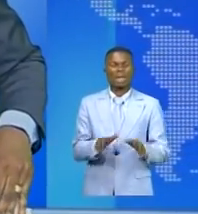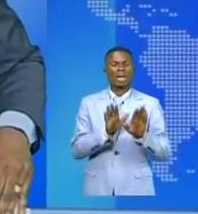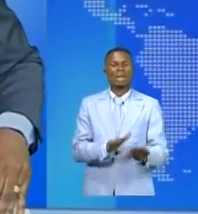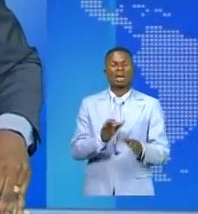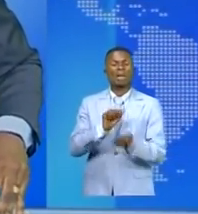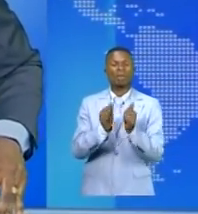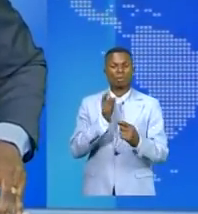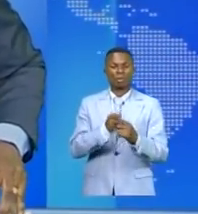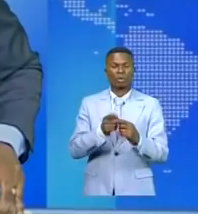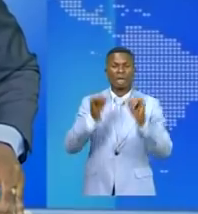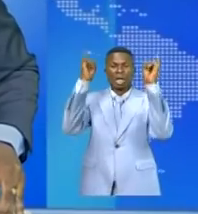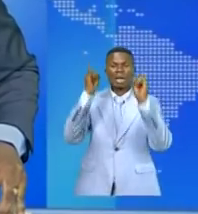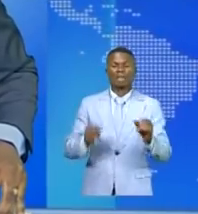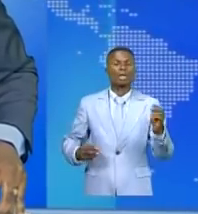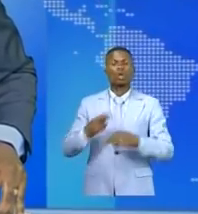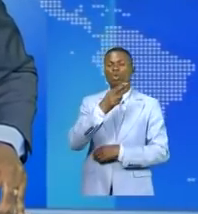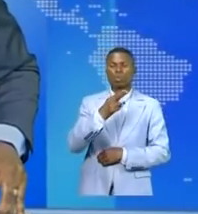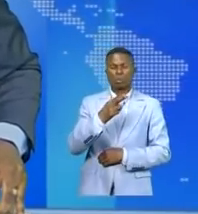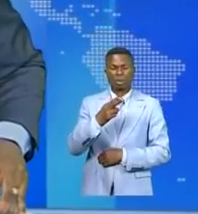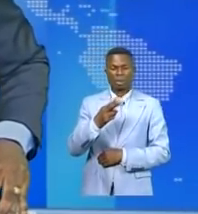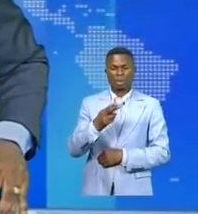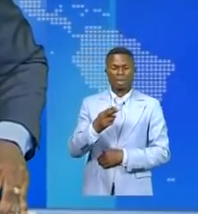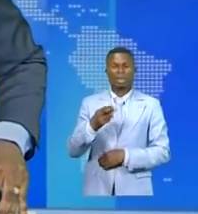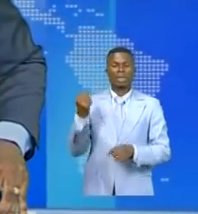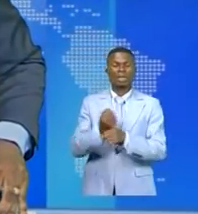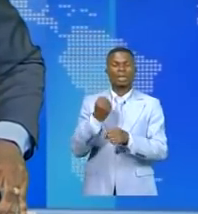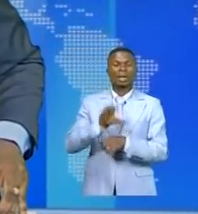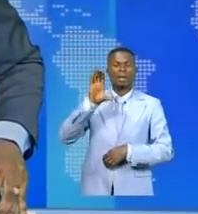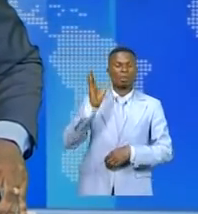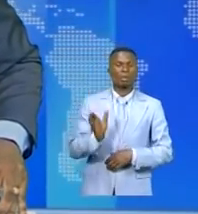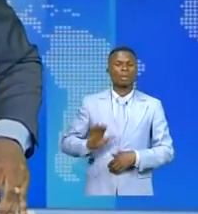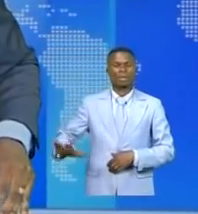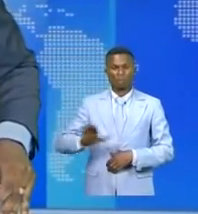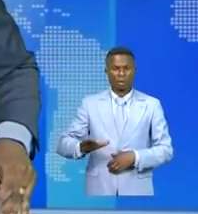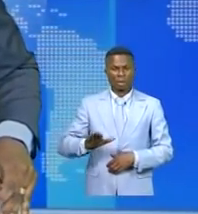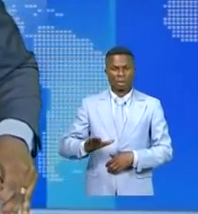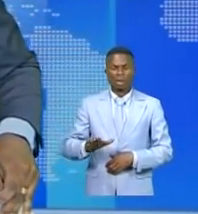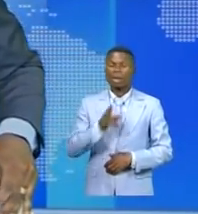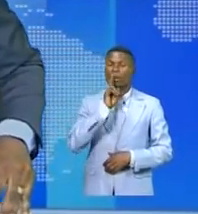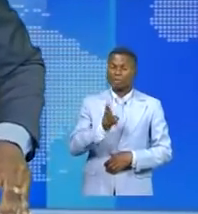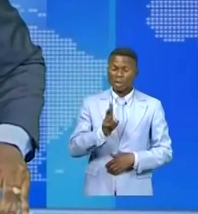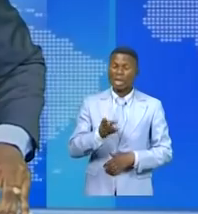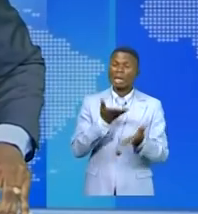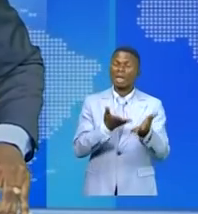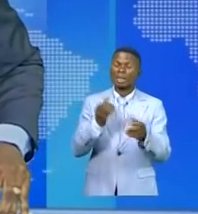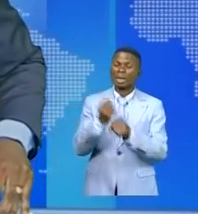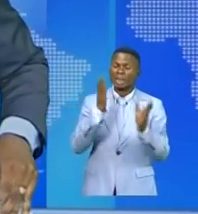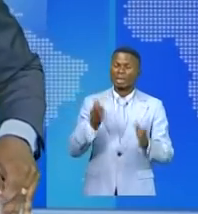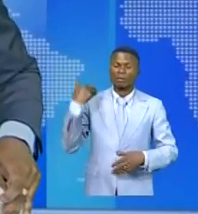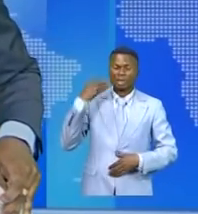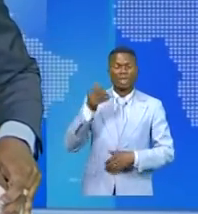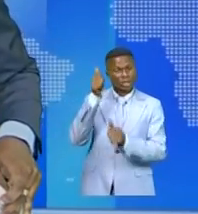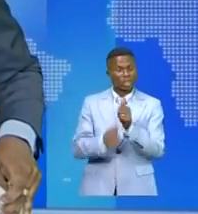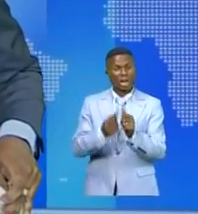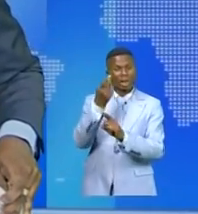un problème de connexion Internet qui survient, les services bancaires du pays seraient-ils moyennement aptes à servir les personnels de l'État à chaque